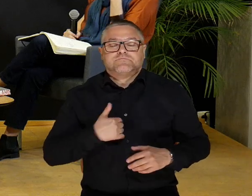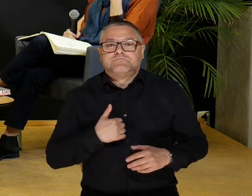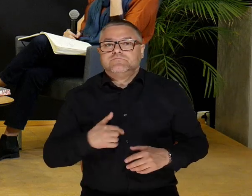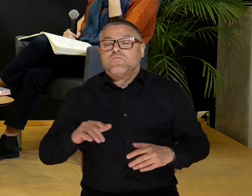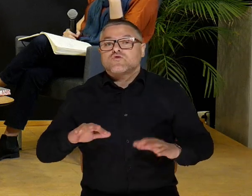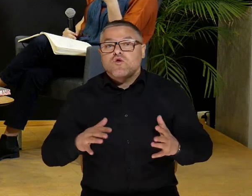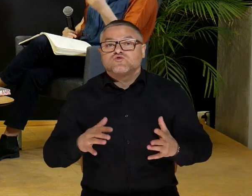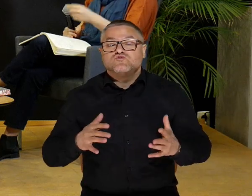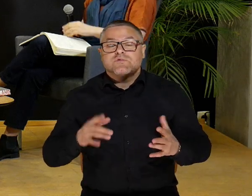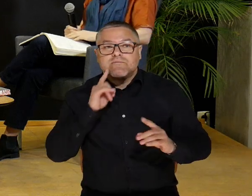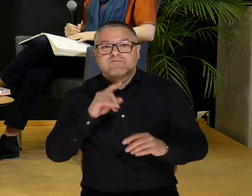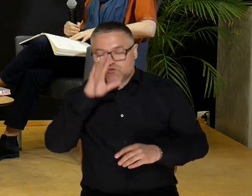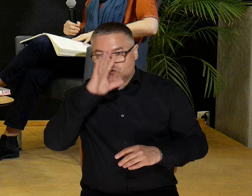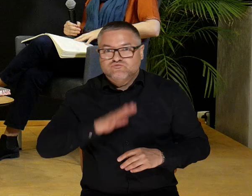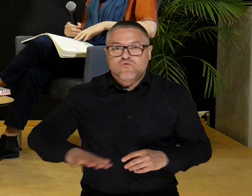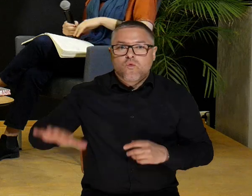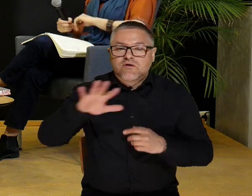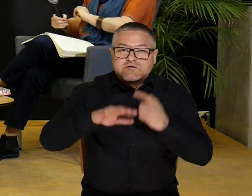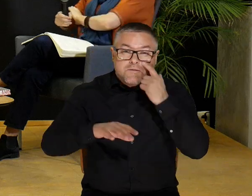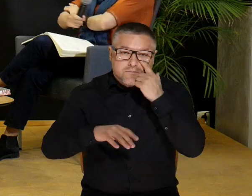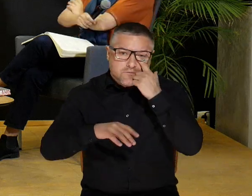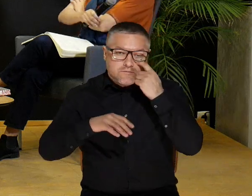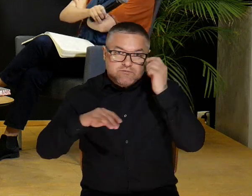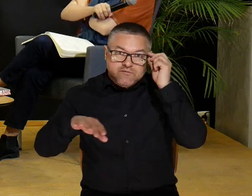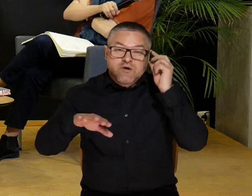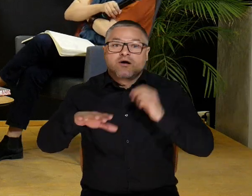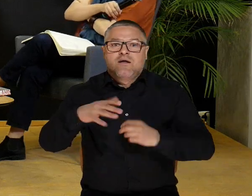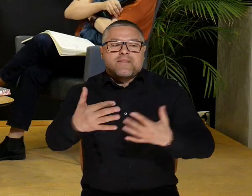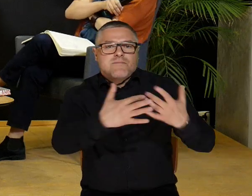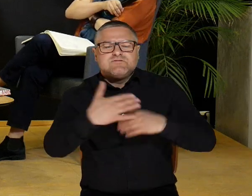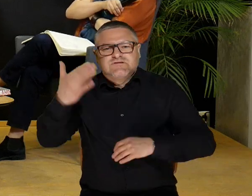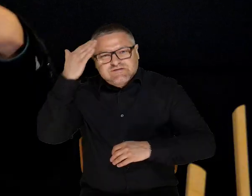w którym społeczeństwo, najbliżsi, znajomi